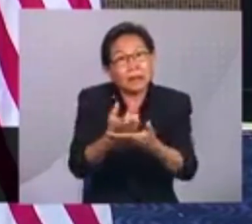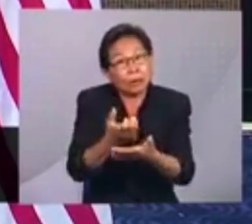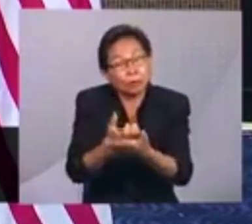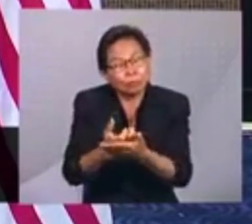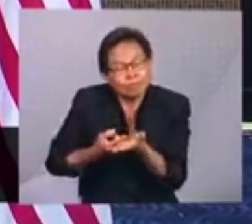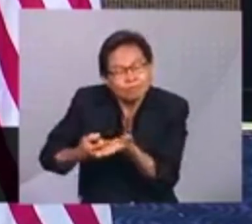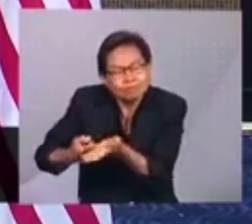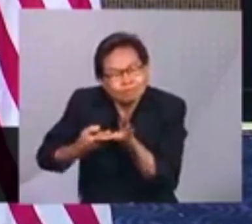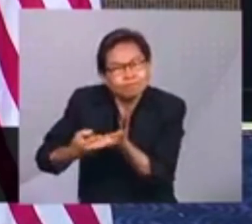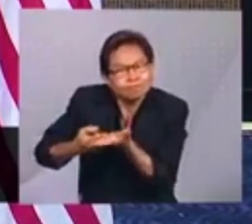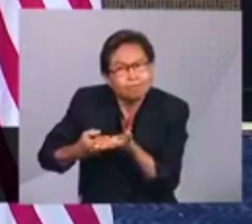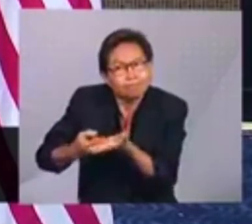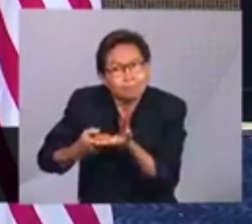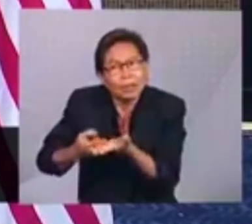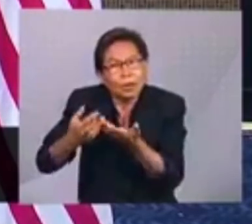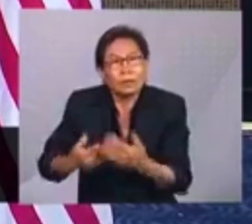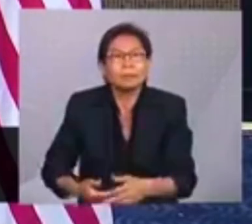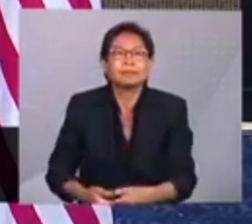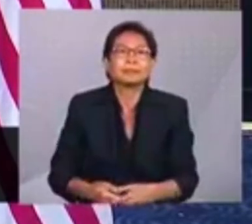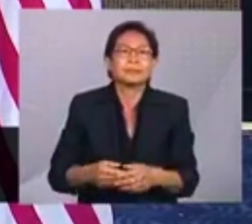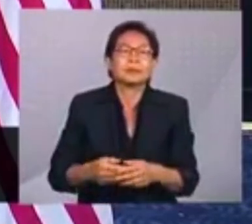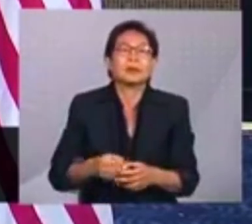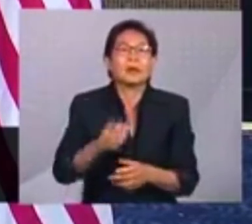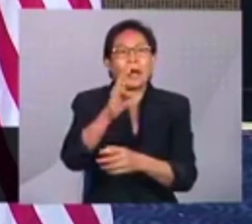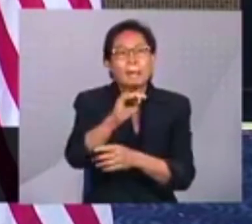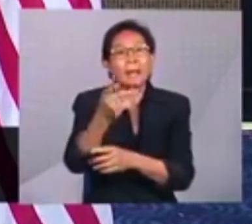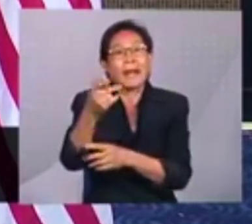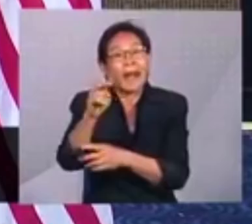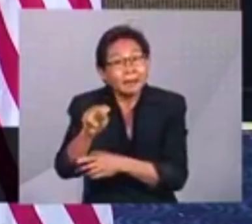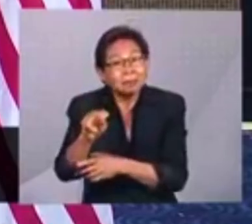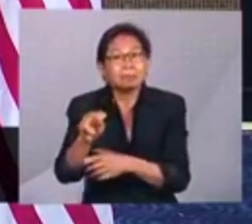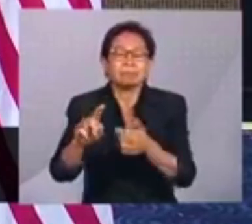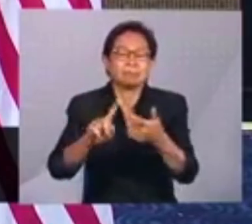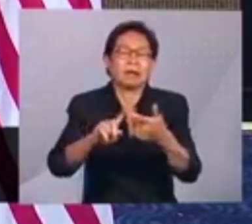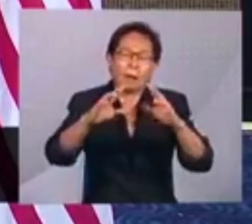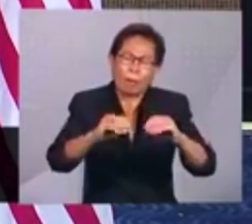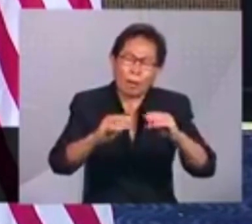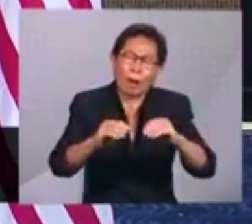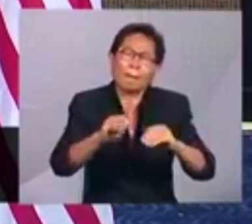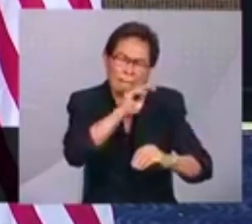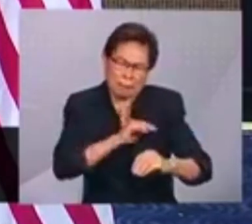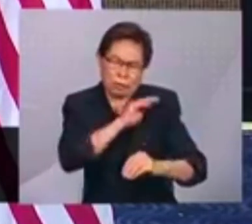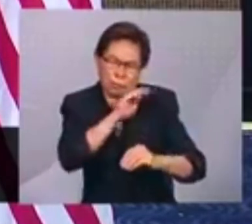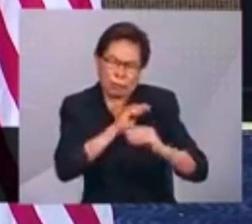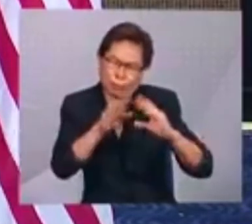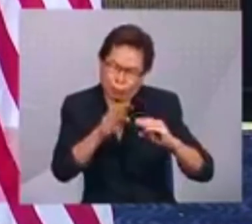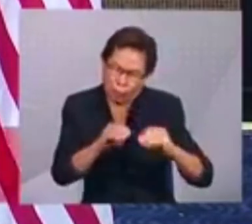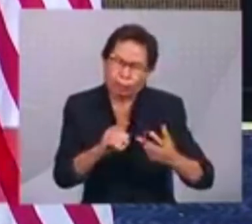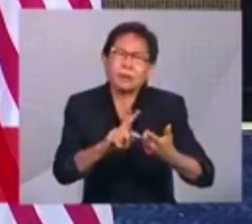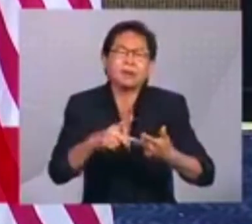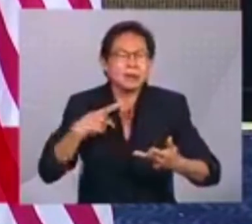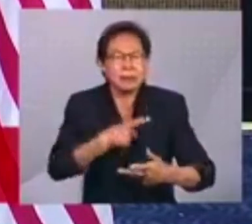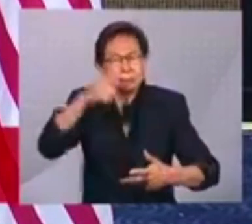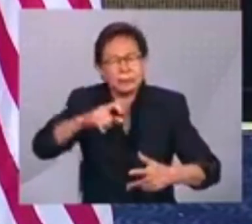ekonomi sidang Majelis keselamatan negara dan musyawarah jemaah menteri Ayo